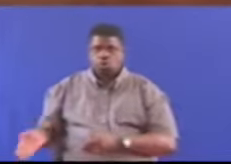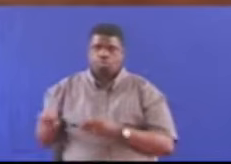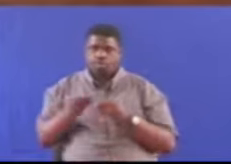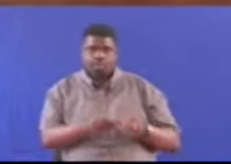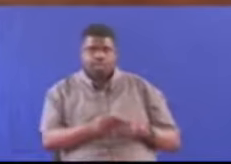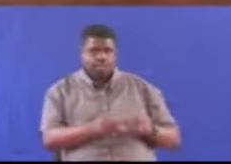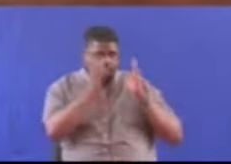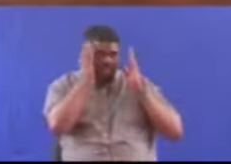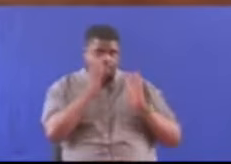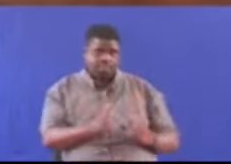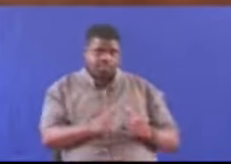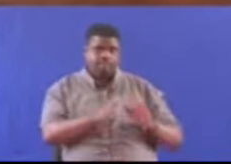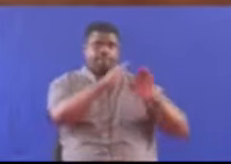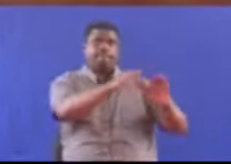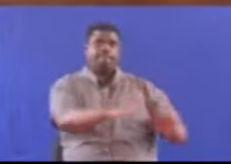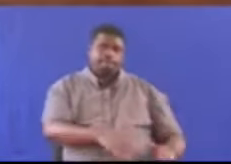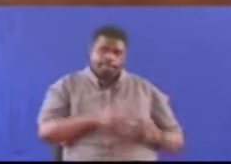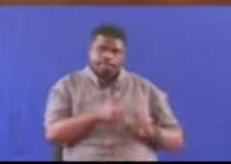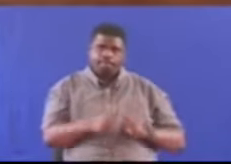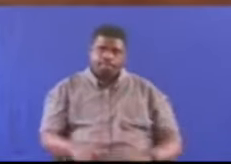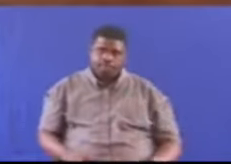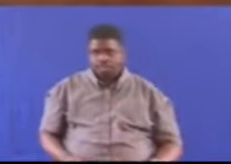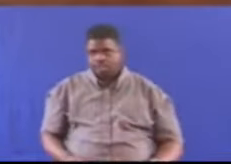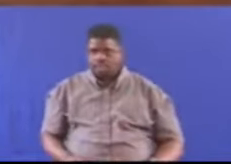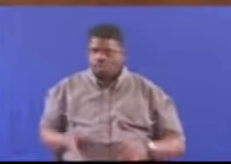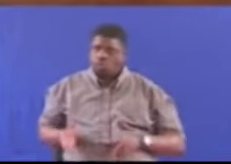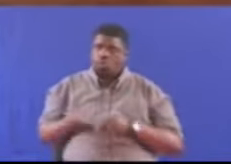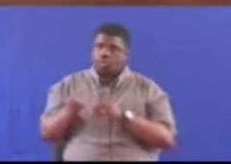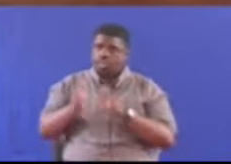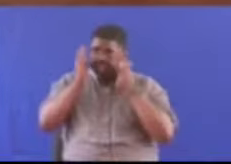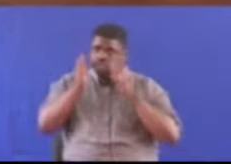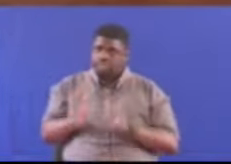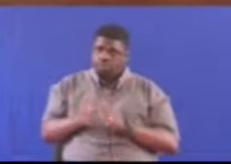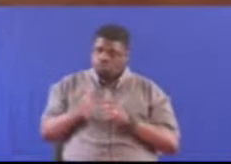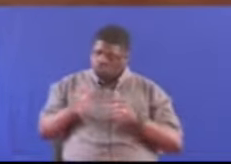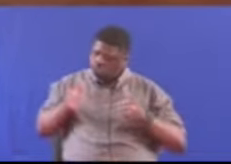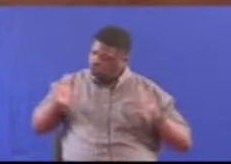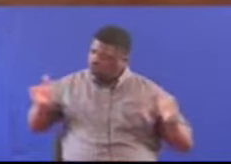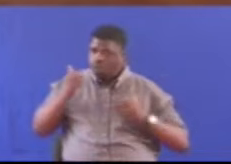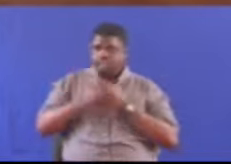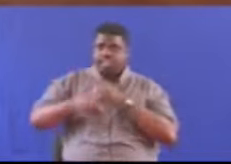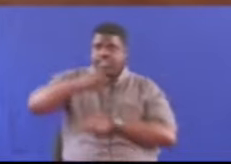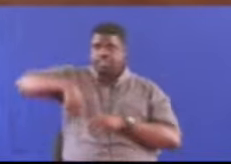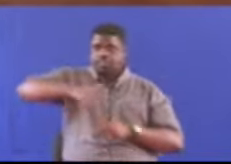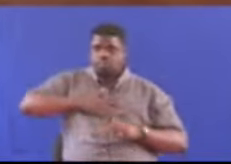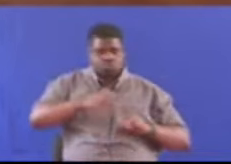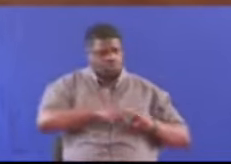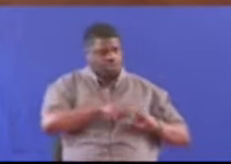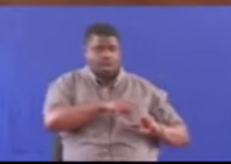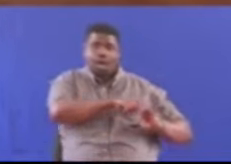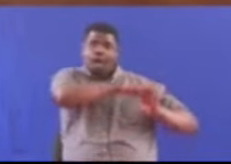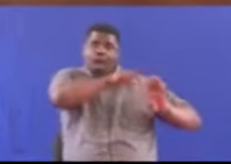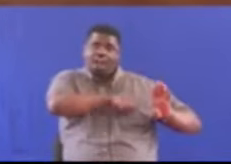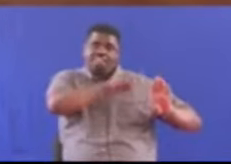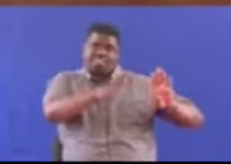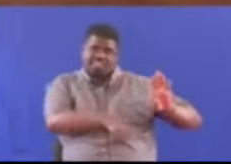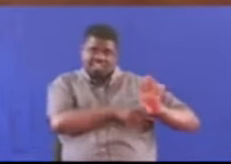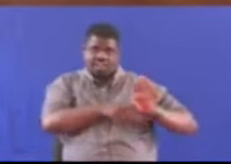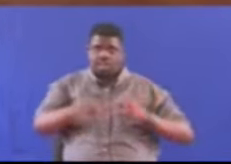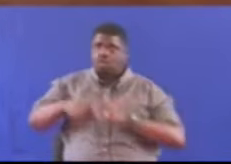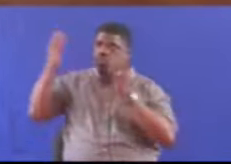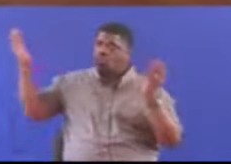bunge letu, bali umeiletea heshima kubwa nchi yetu, Afrika na duniani kwa